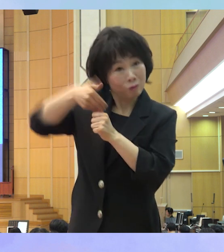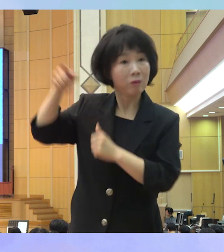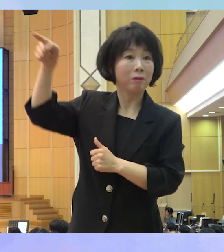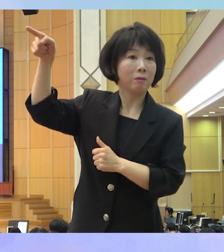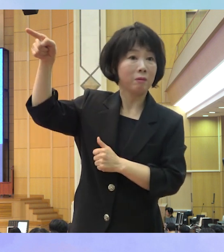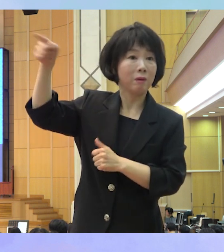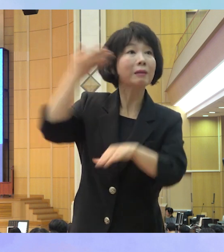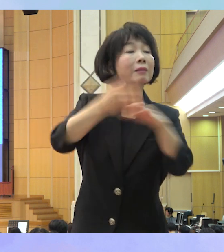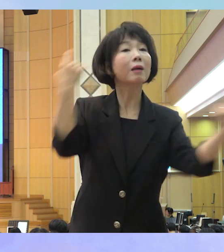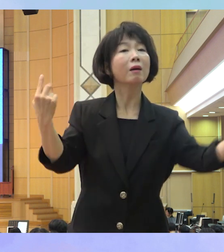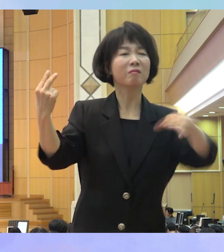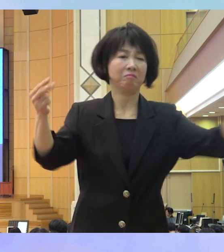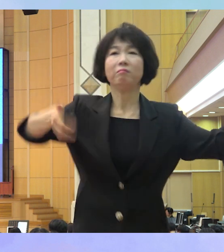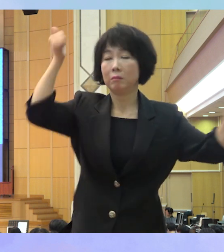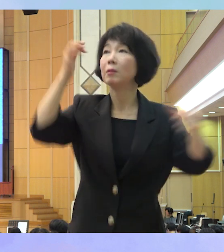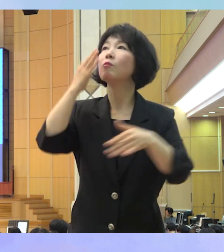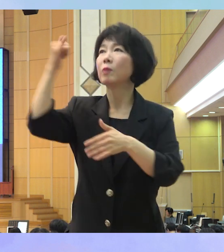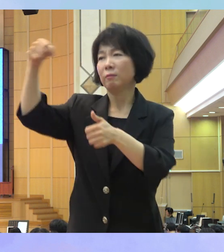없어요, 여러분.